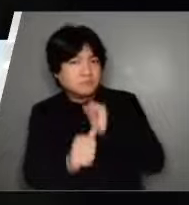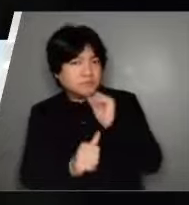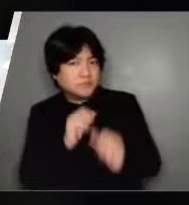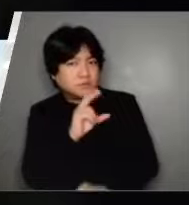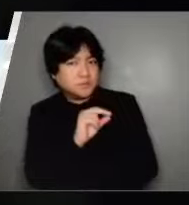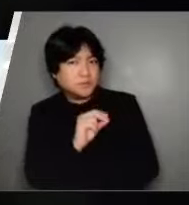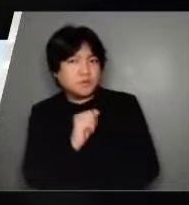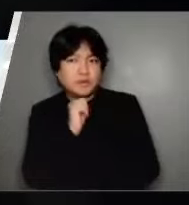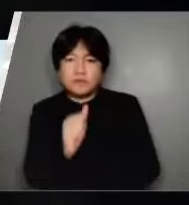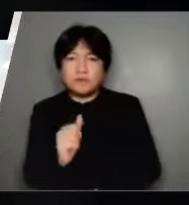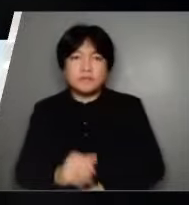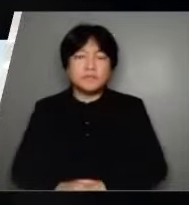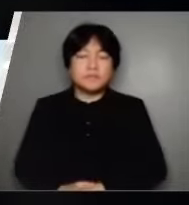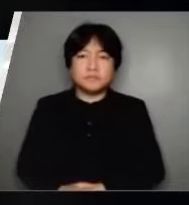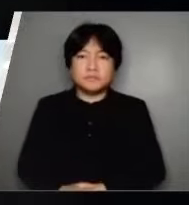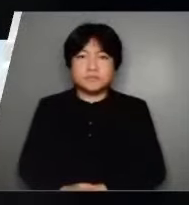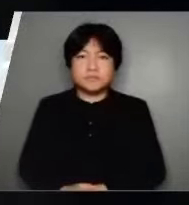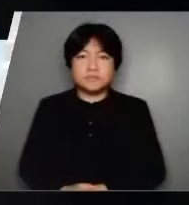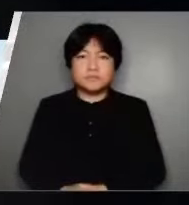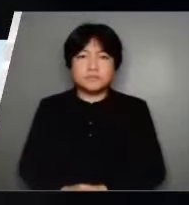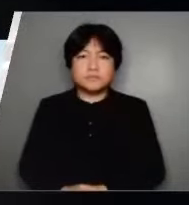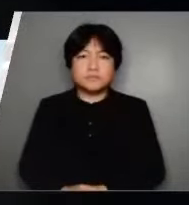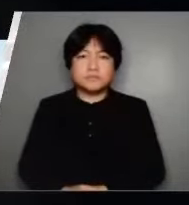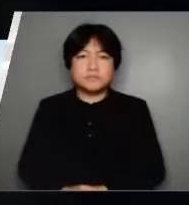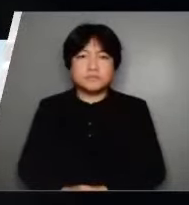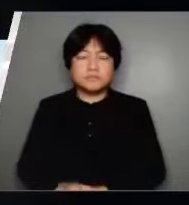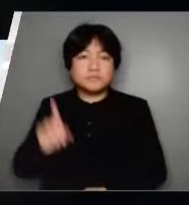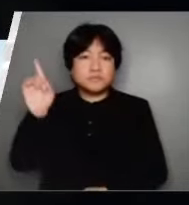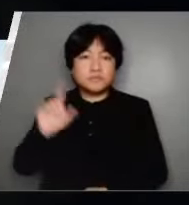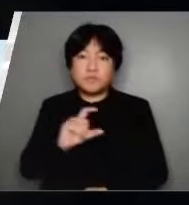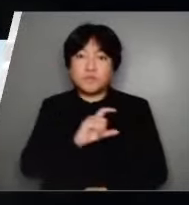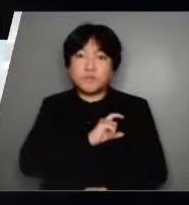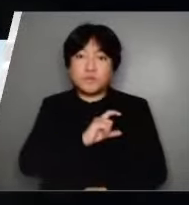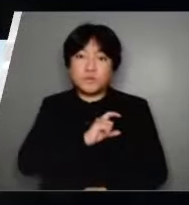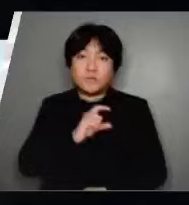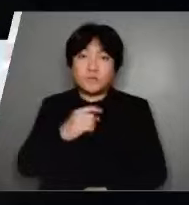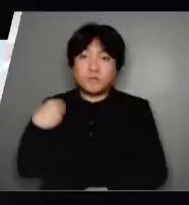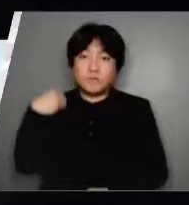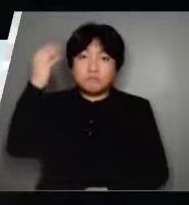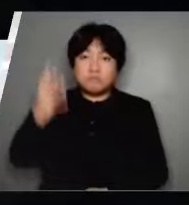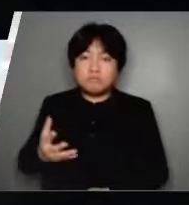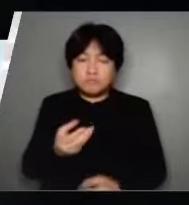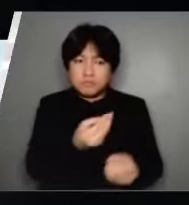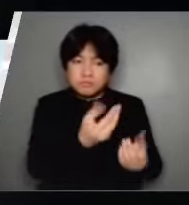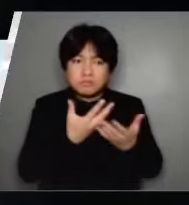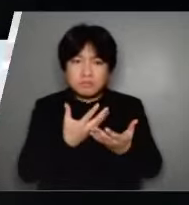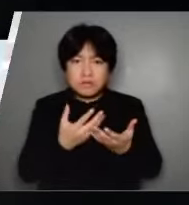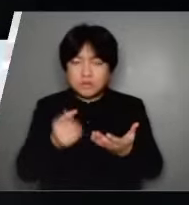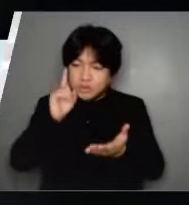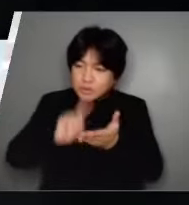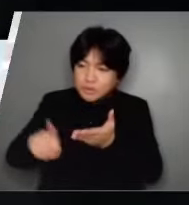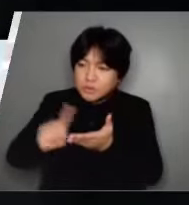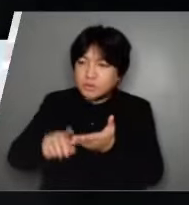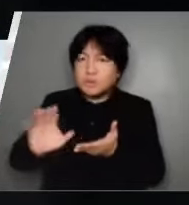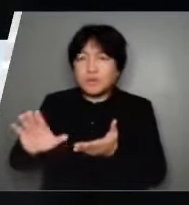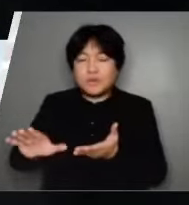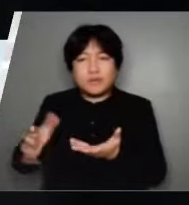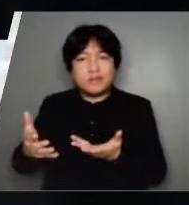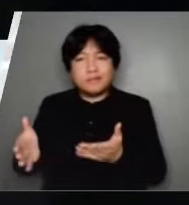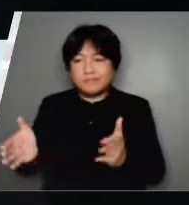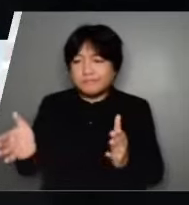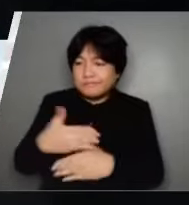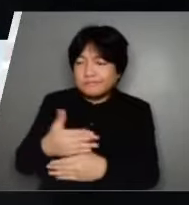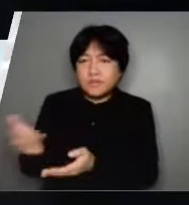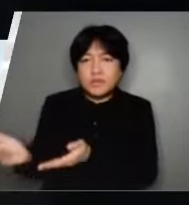The police officer told me we have to offload all the luggage and to search